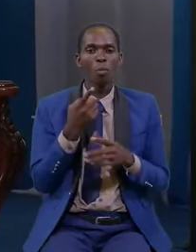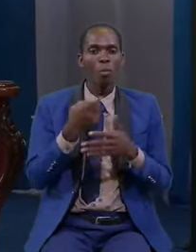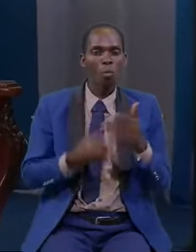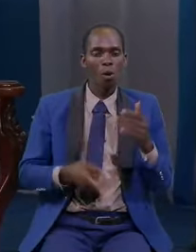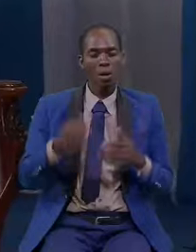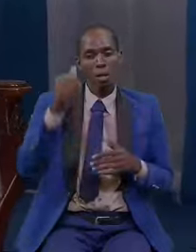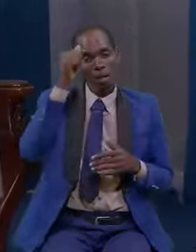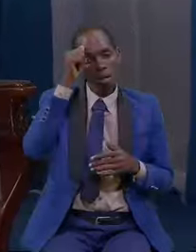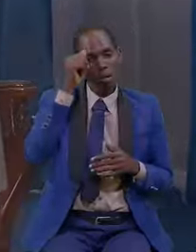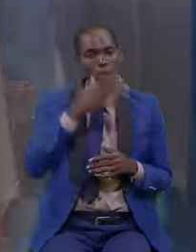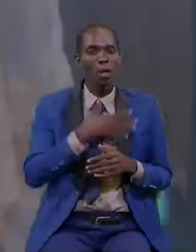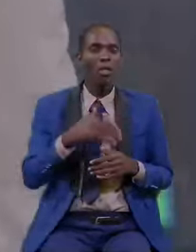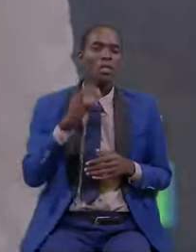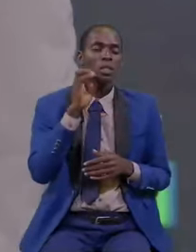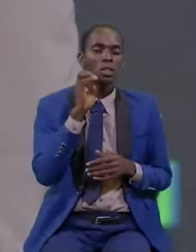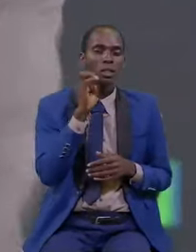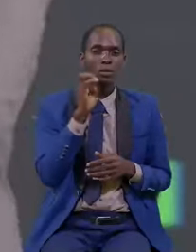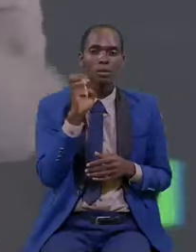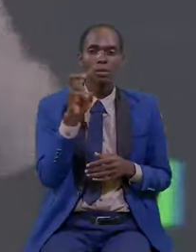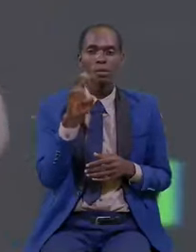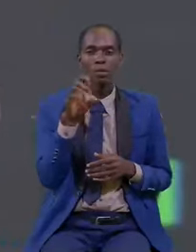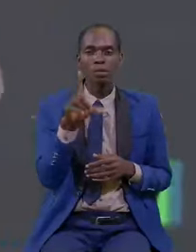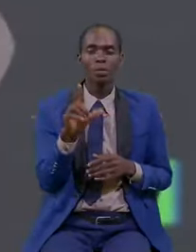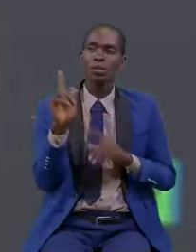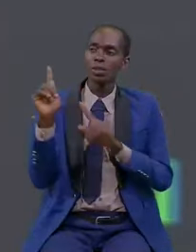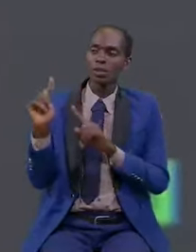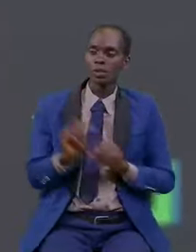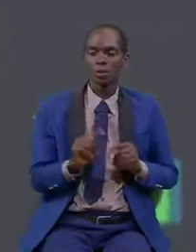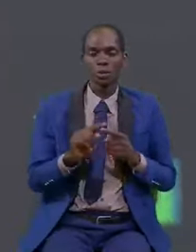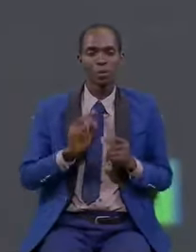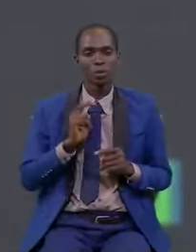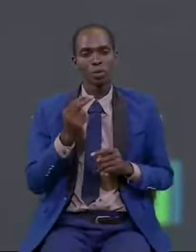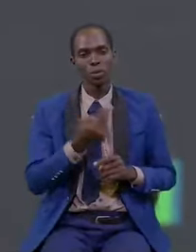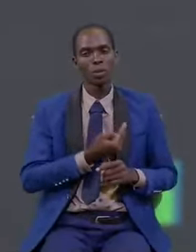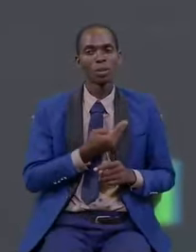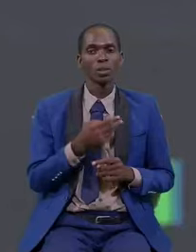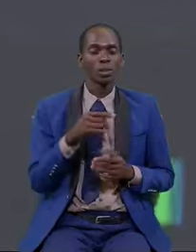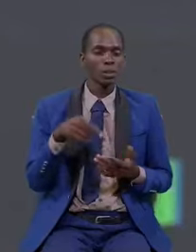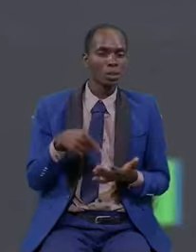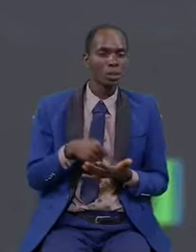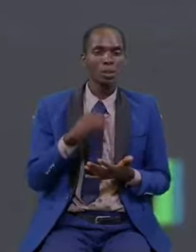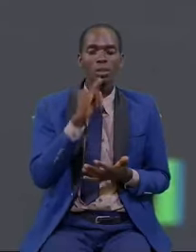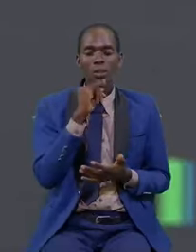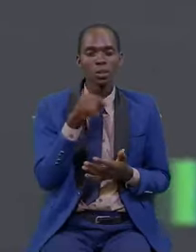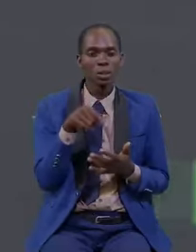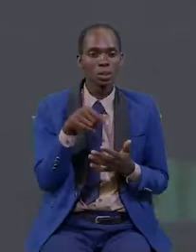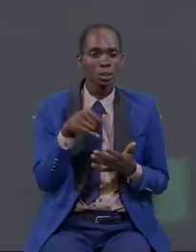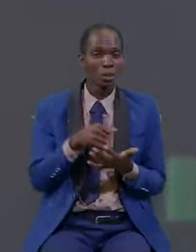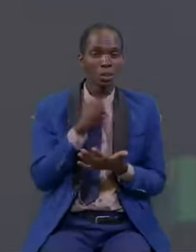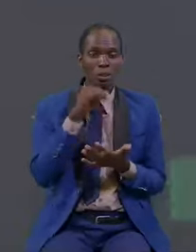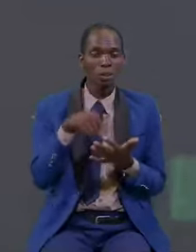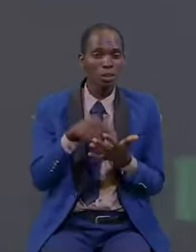que Adam et Ève nous ont transféré. Et voici ce Jésus-Christ. Il est